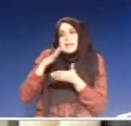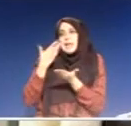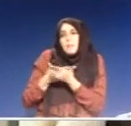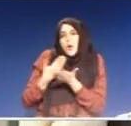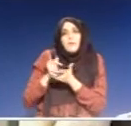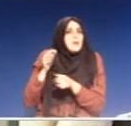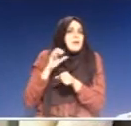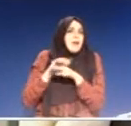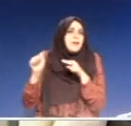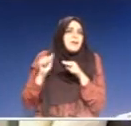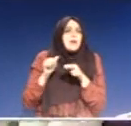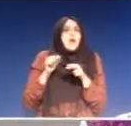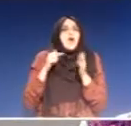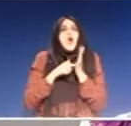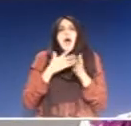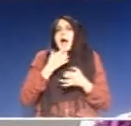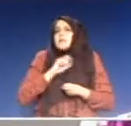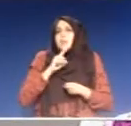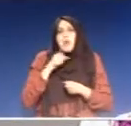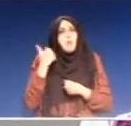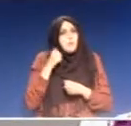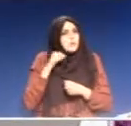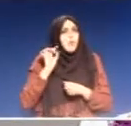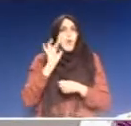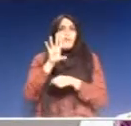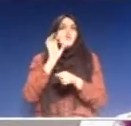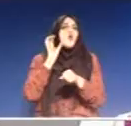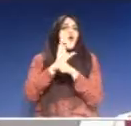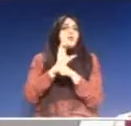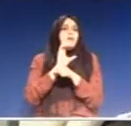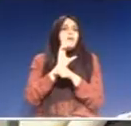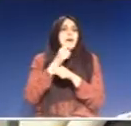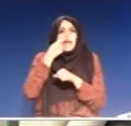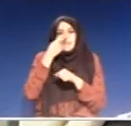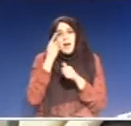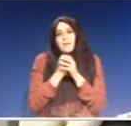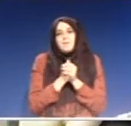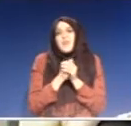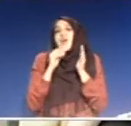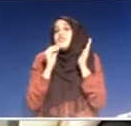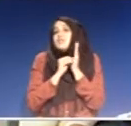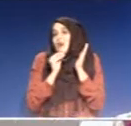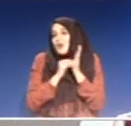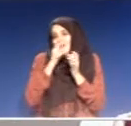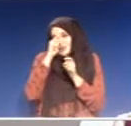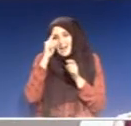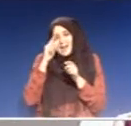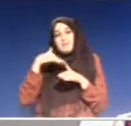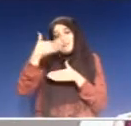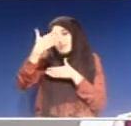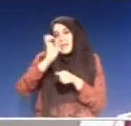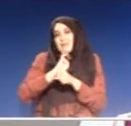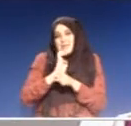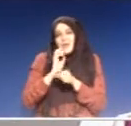ثم اللي ما عجبوش عنده حق باش يطلب الخبره المضاده. للحديث بقية في فرص أخرى إن شاء الله. بارك الله فيك دكتور